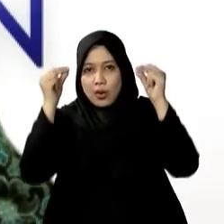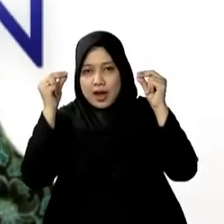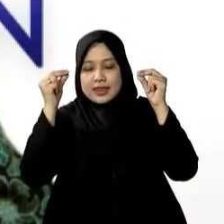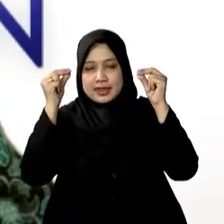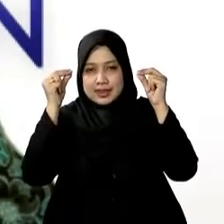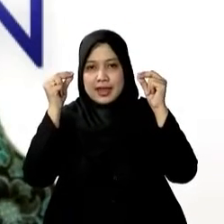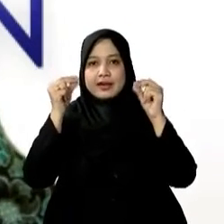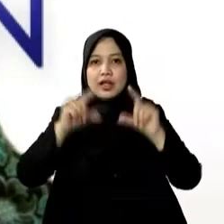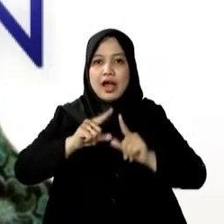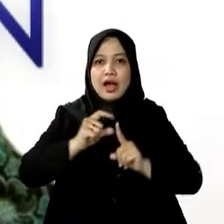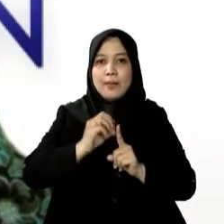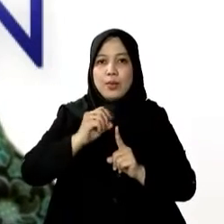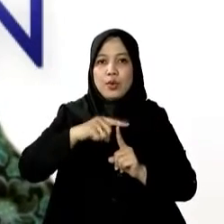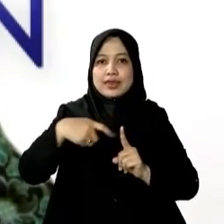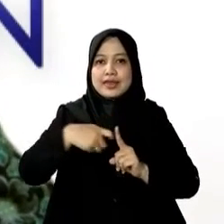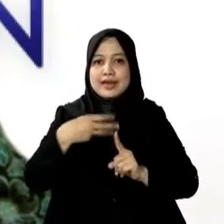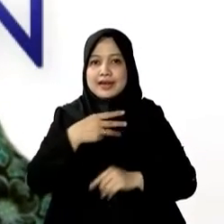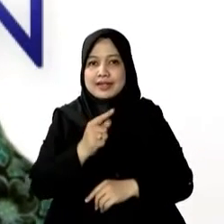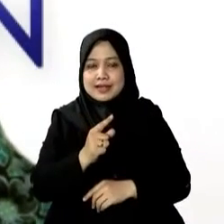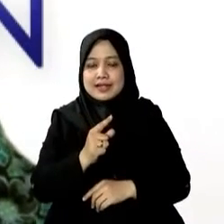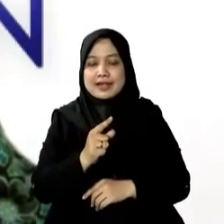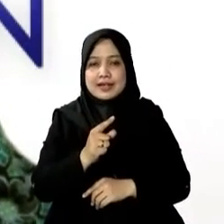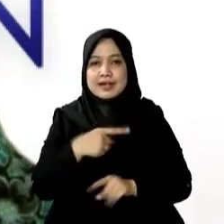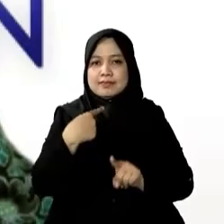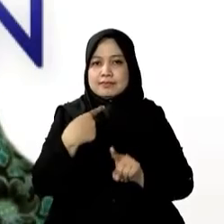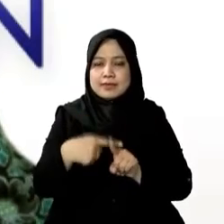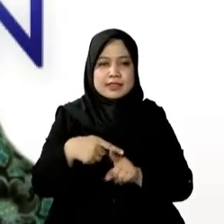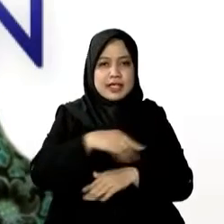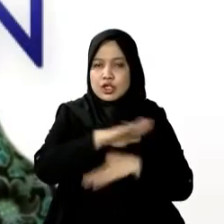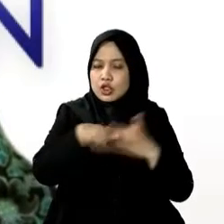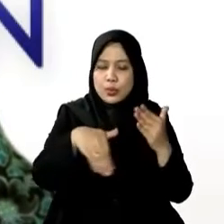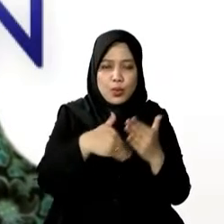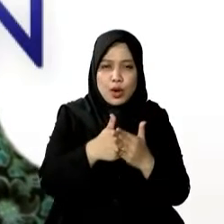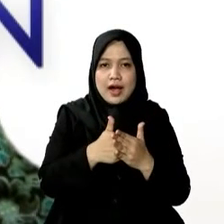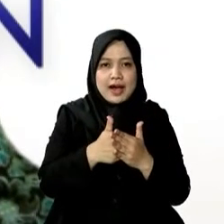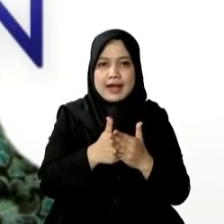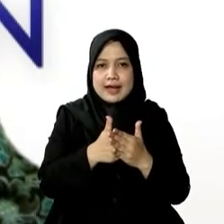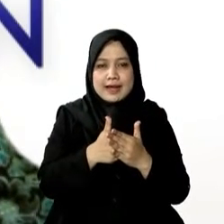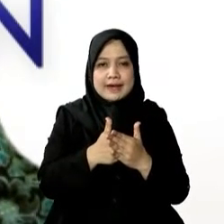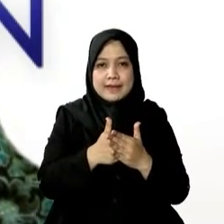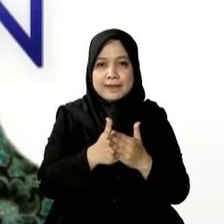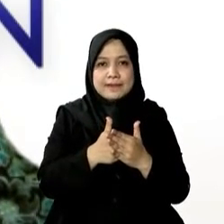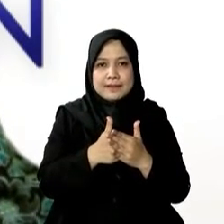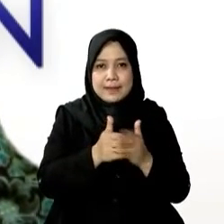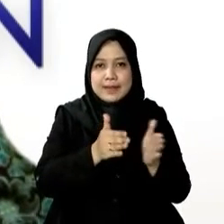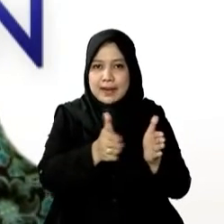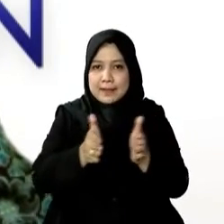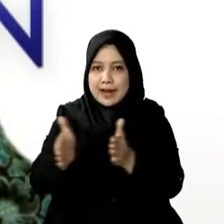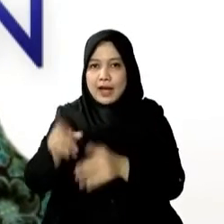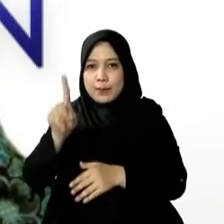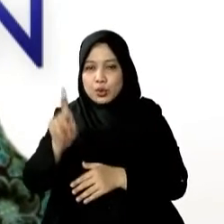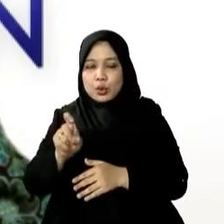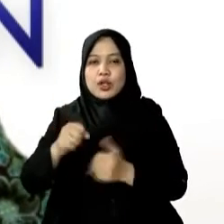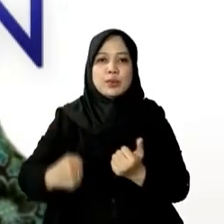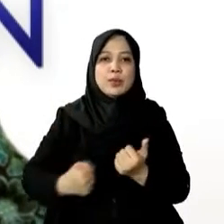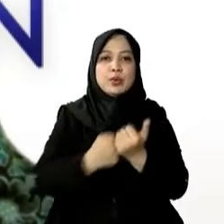eh pekerja dan semua yang dibutuhkan untuk dan dukungan operasional daripada